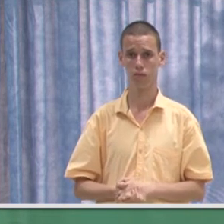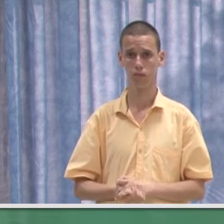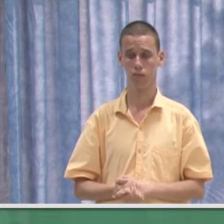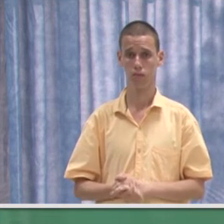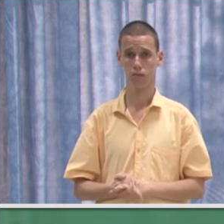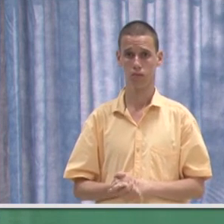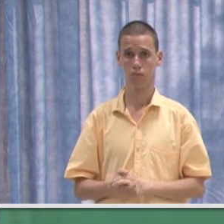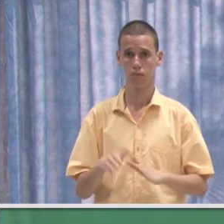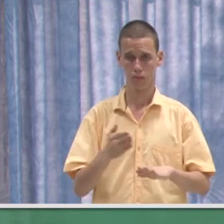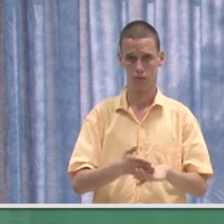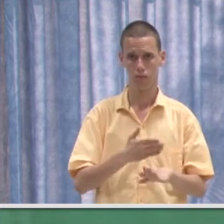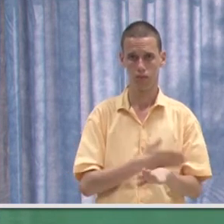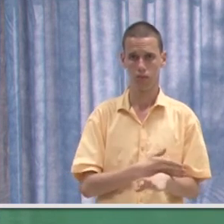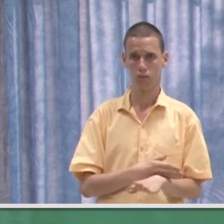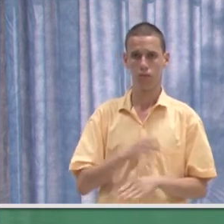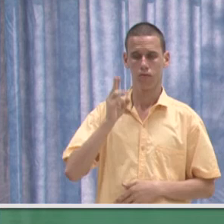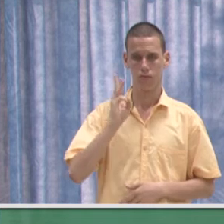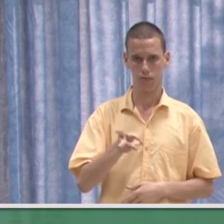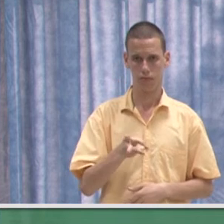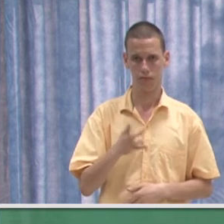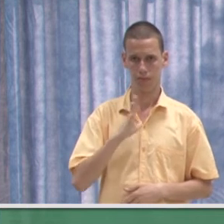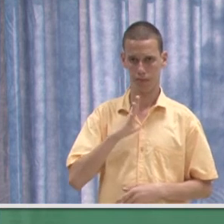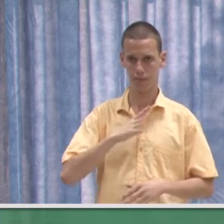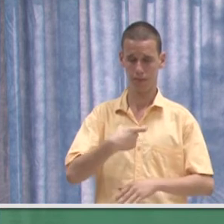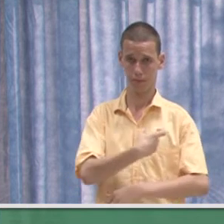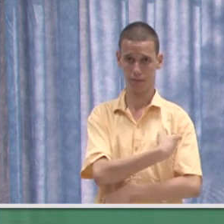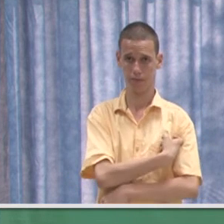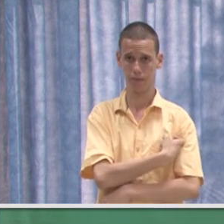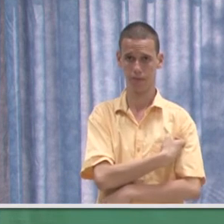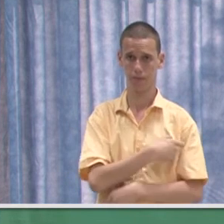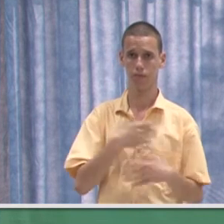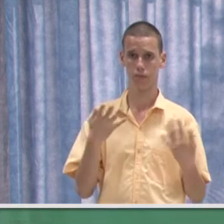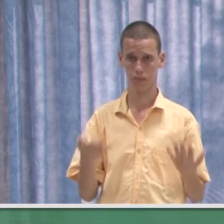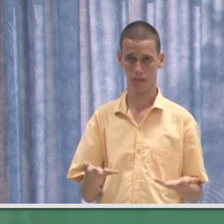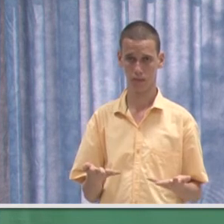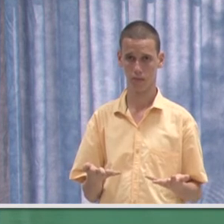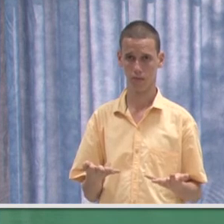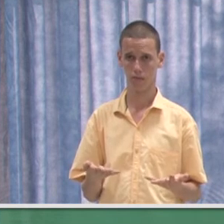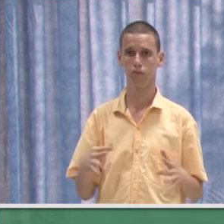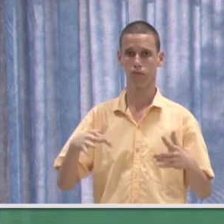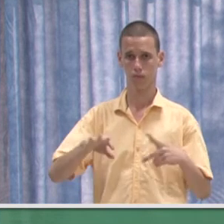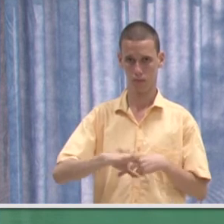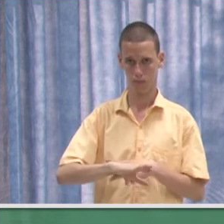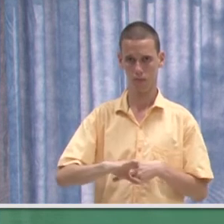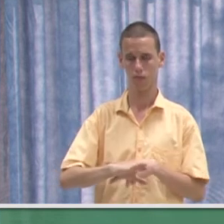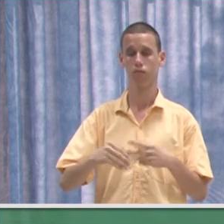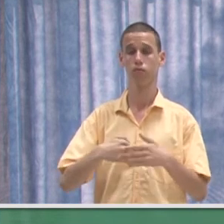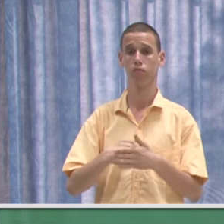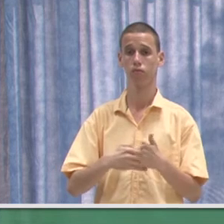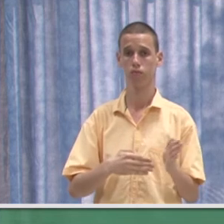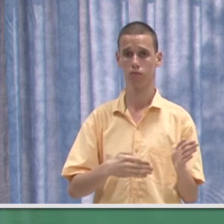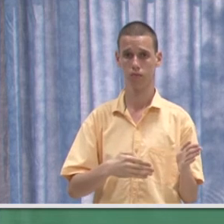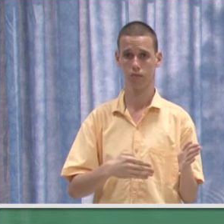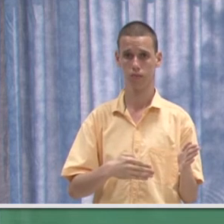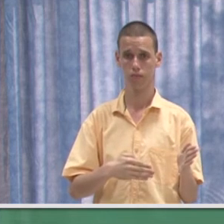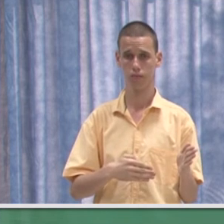Nous IDS a meeting semaine passée, mardi passé. Il y a une bonne décision que j'ai quand même prendre, c'est qu'il relance nous programme vaccination